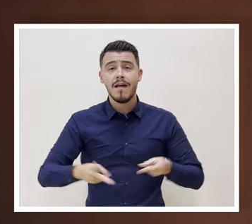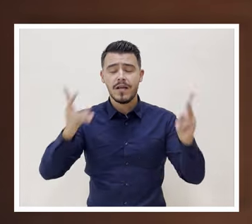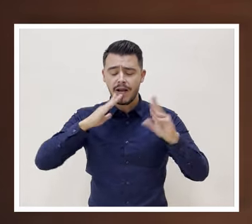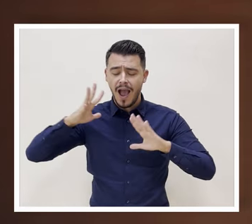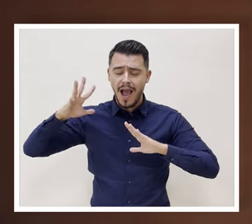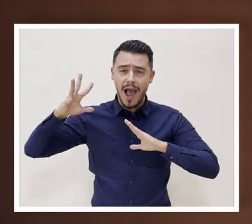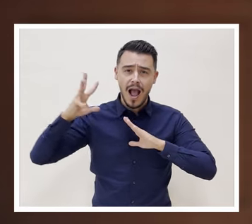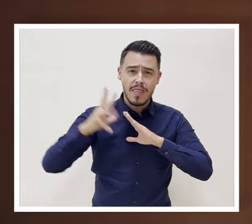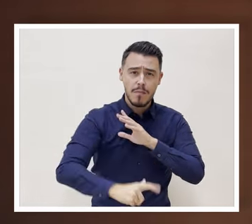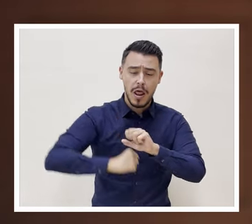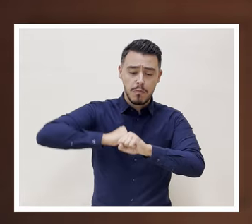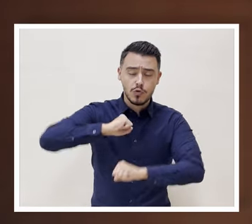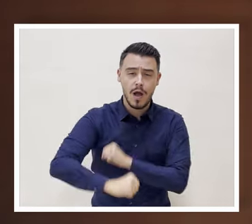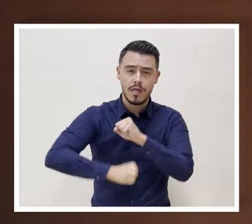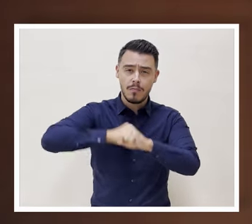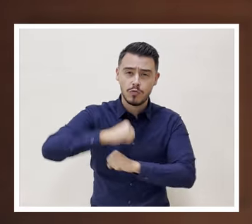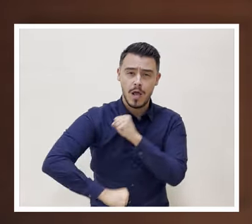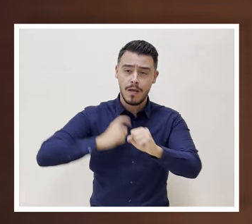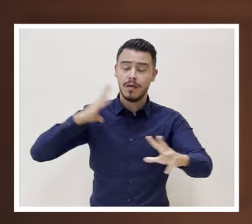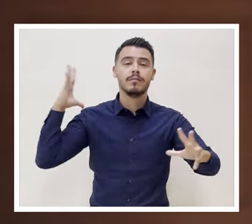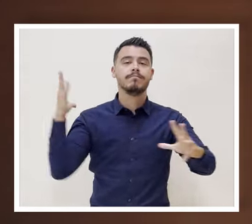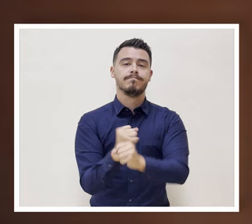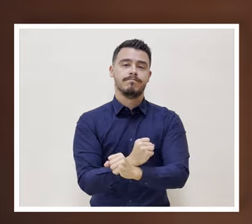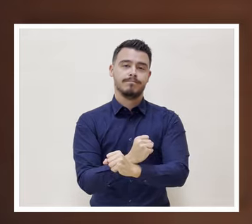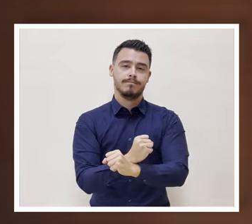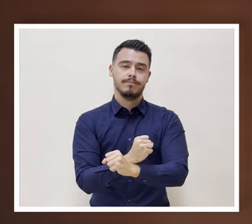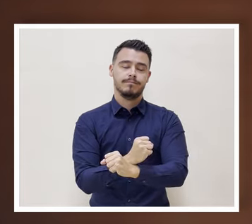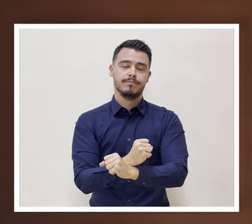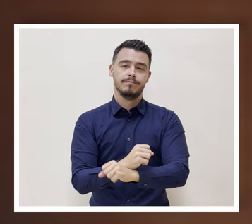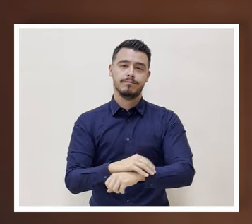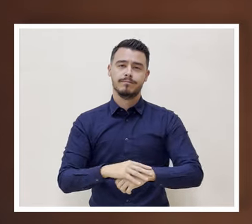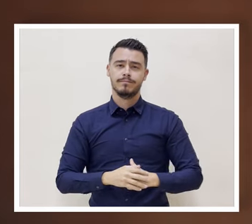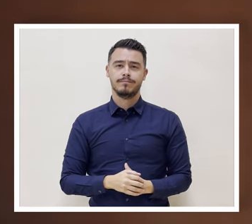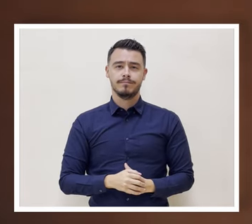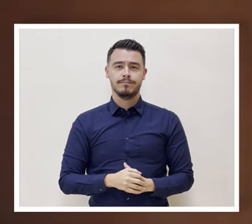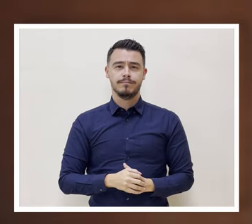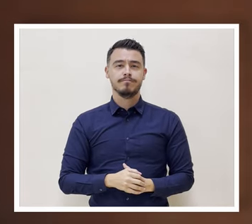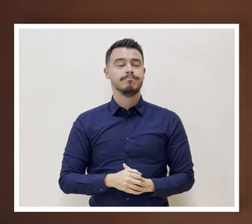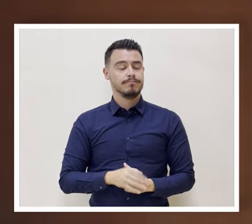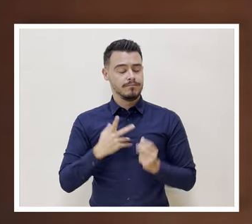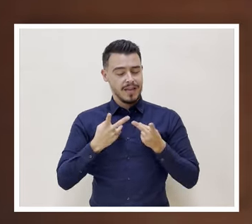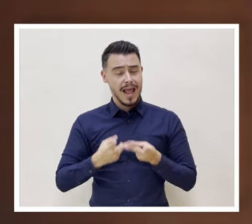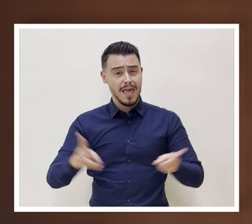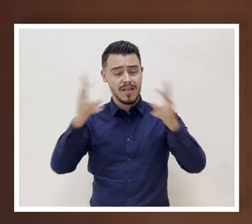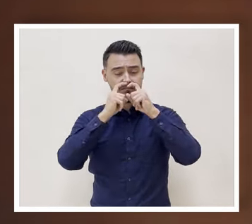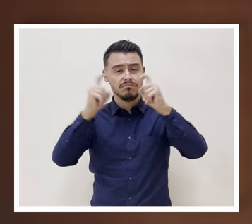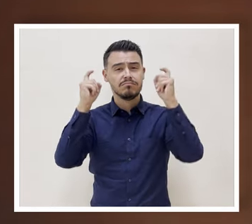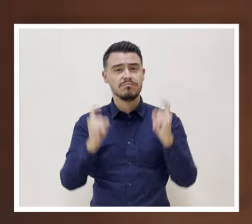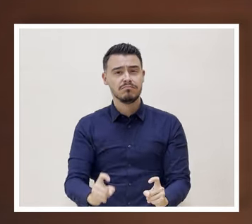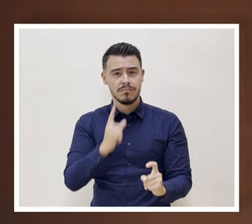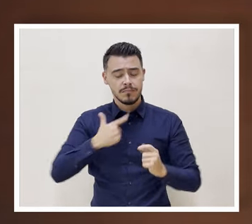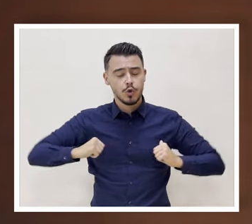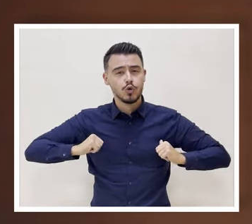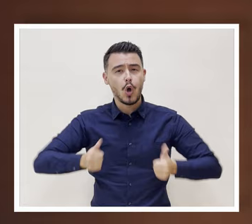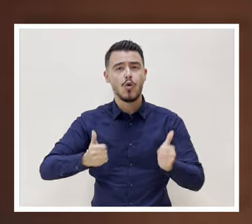Η ελευθερία κατακτιέται καθημερινά μέσα από προσωπικό αγώνα και θυσία. Θέλει αρετή και τόλμη η